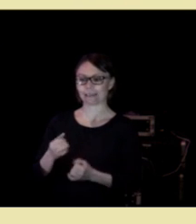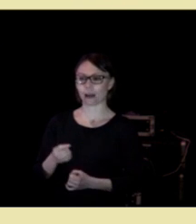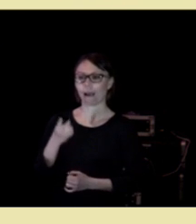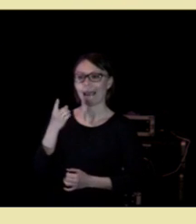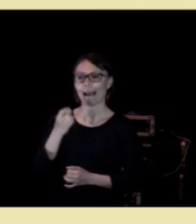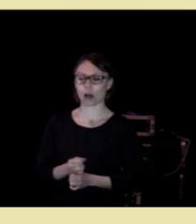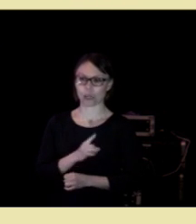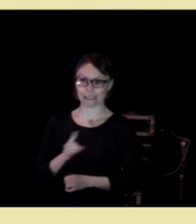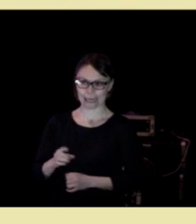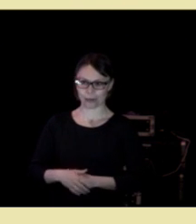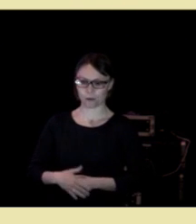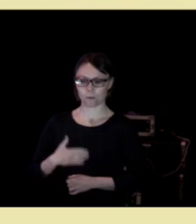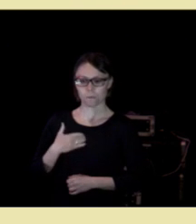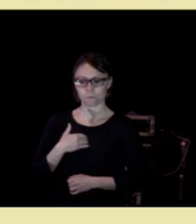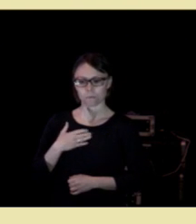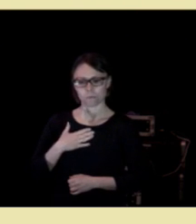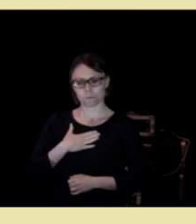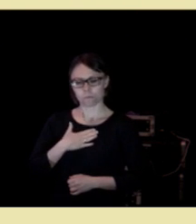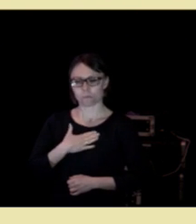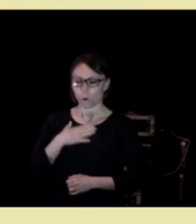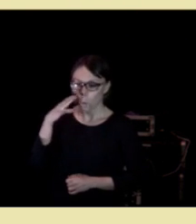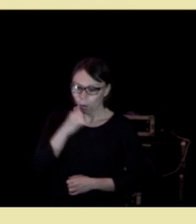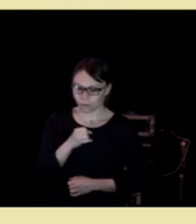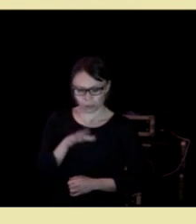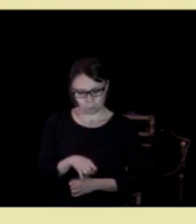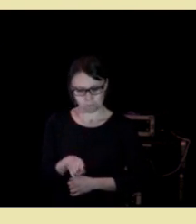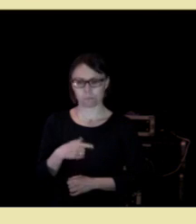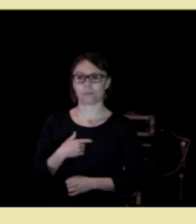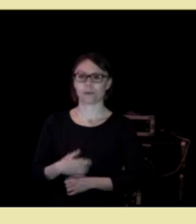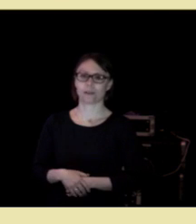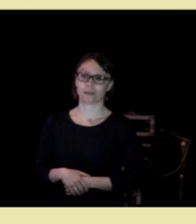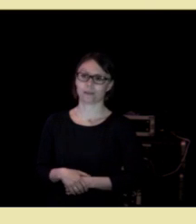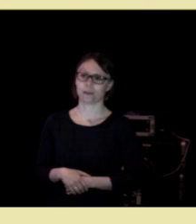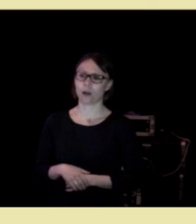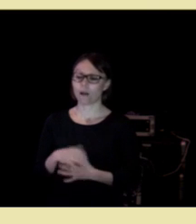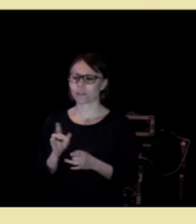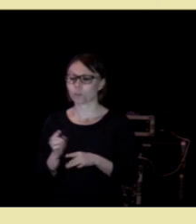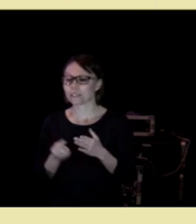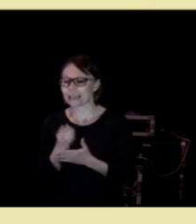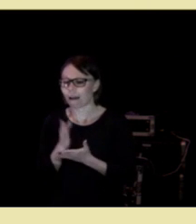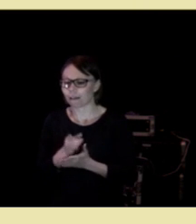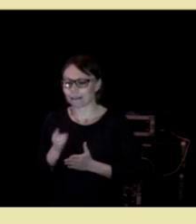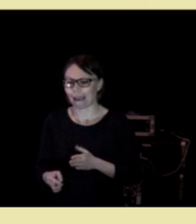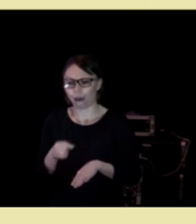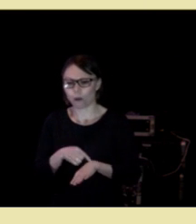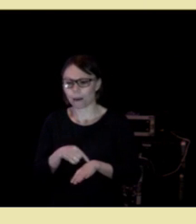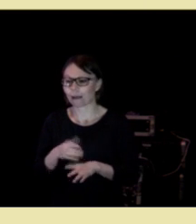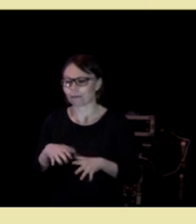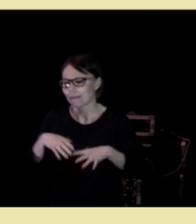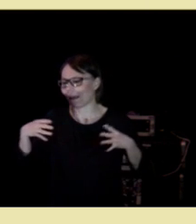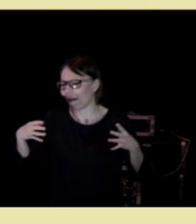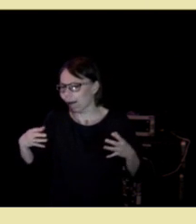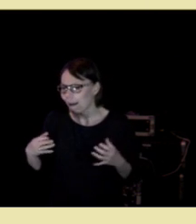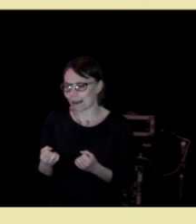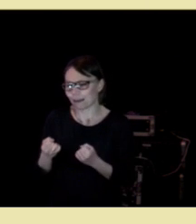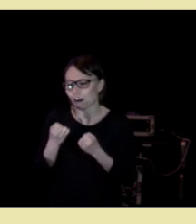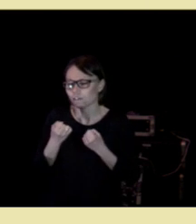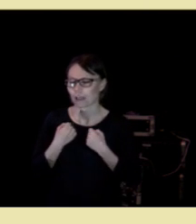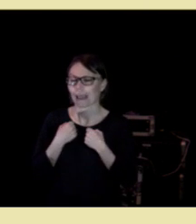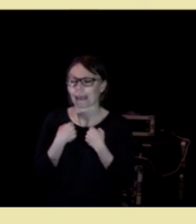til. Jeg vil overnatte på Setra. Og det som skjer i det øyeblikket, det at hele kraften